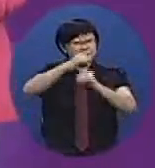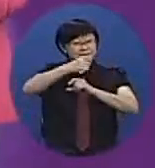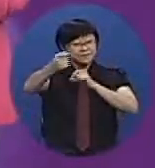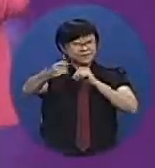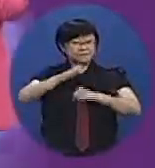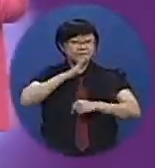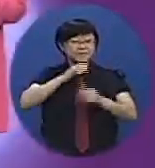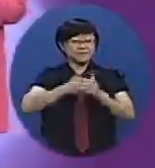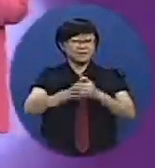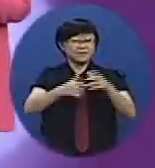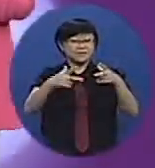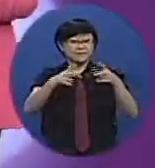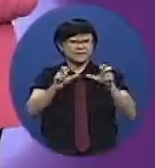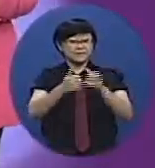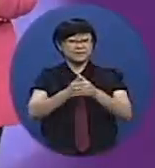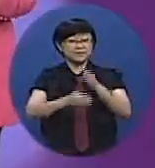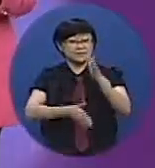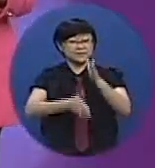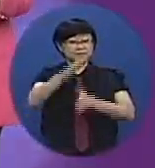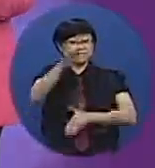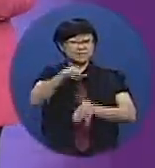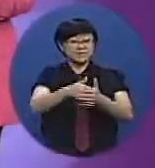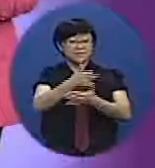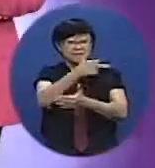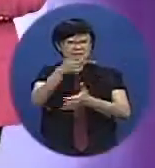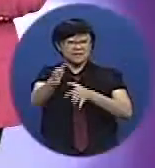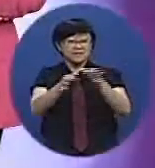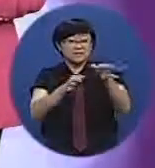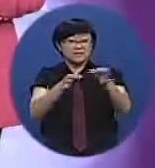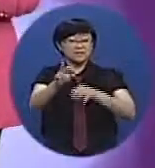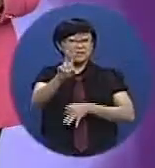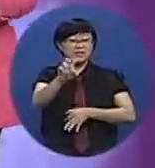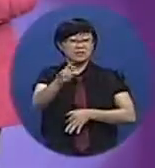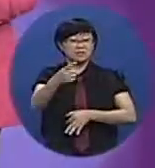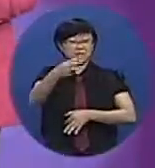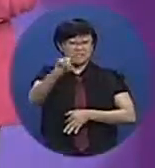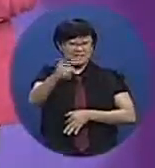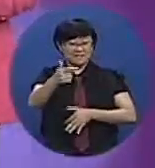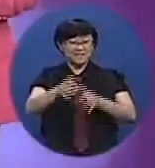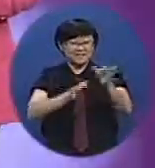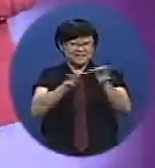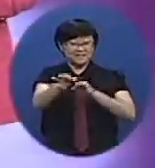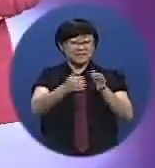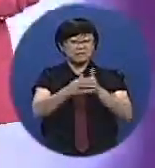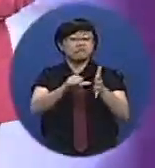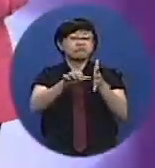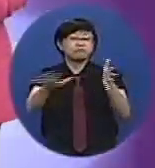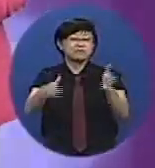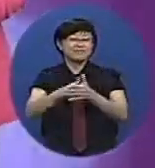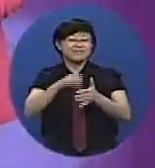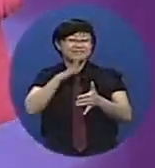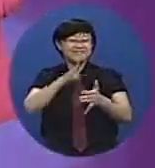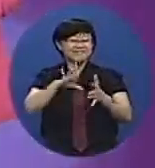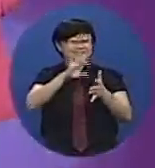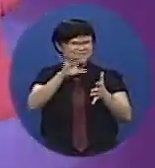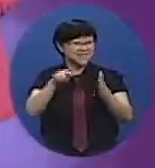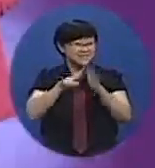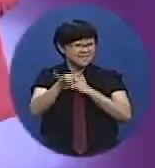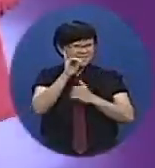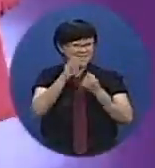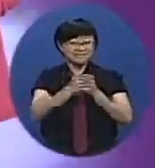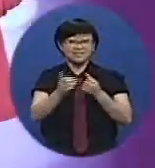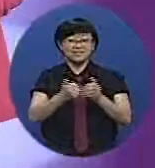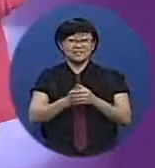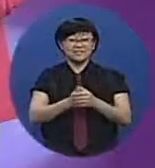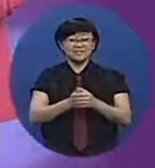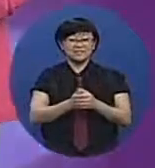해서 성남에는 그래도 우리나라에서 큰 시장이죠? 네. 성남의 모란시장. 예예. 예. 네. 거기 가끔 가십니까? 아유, 거기